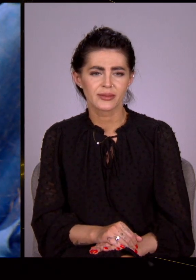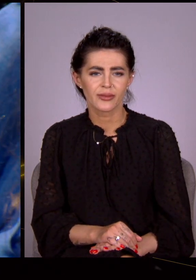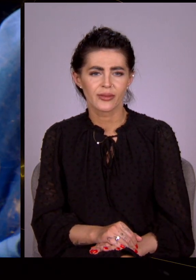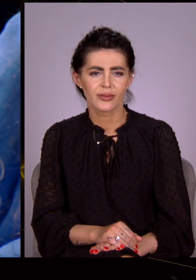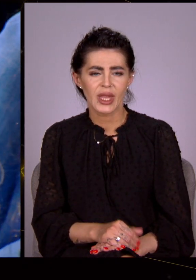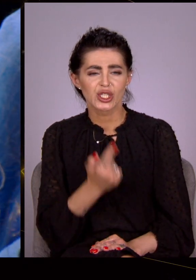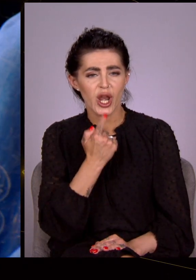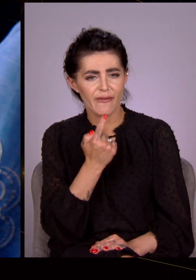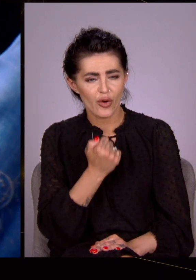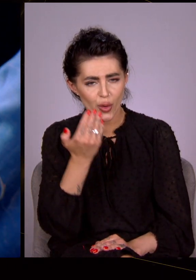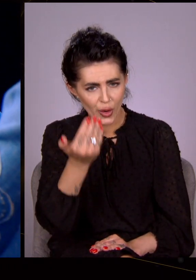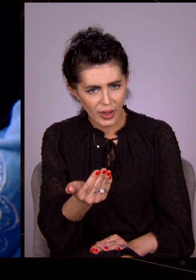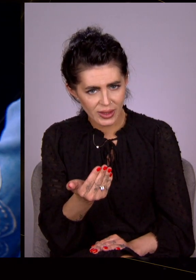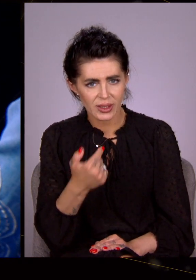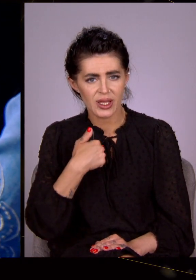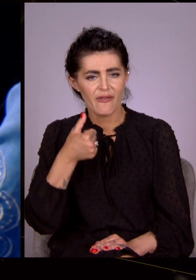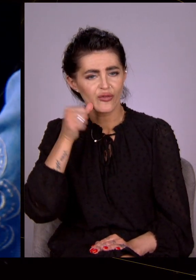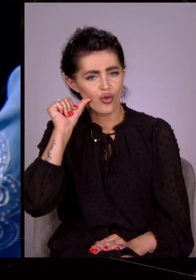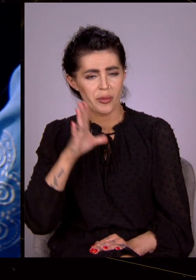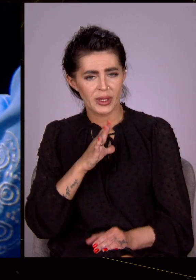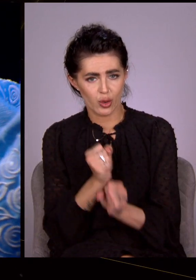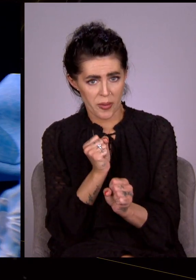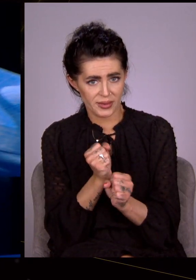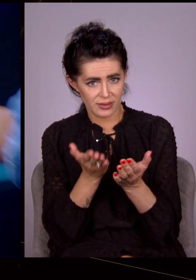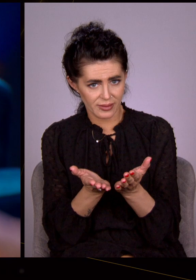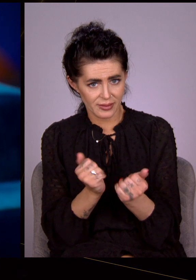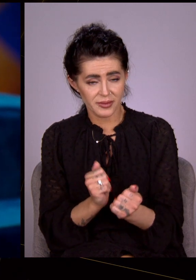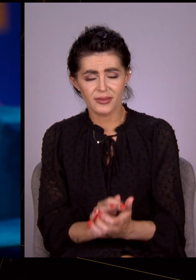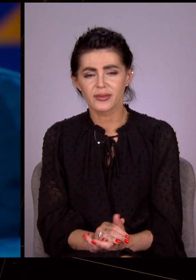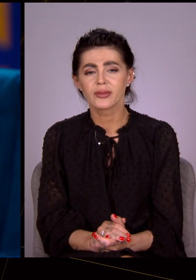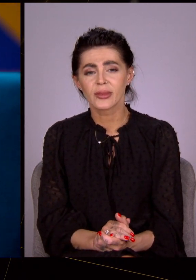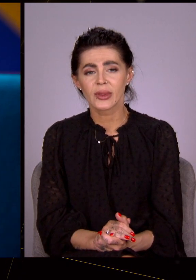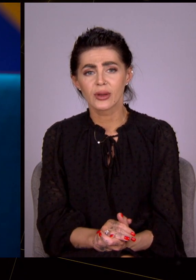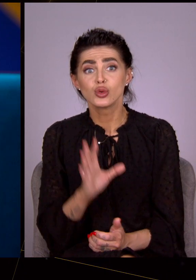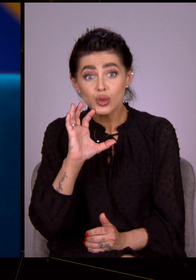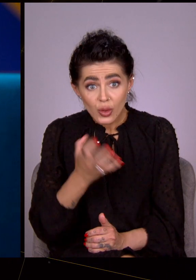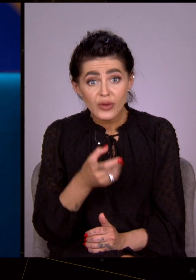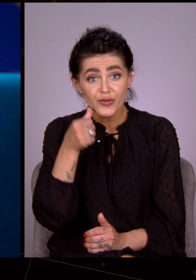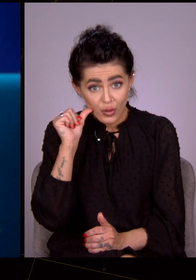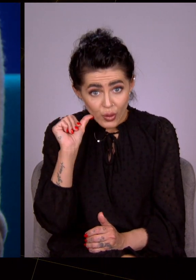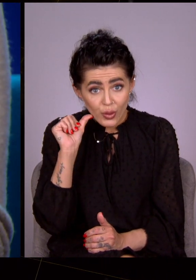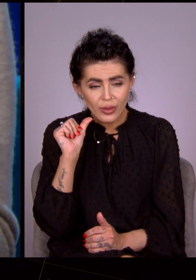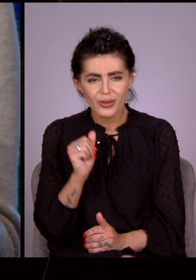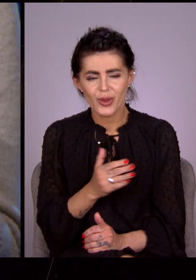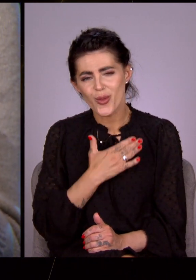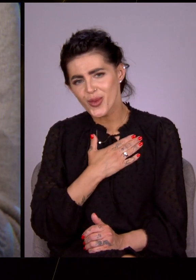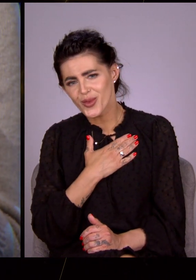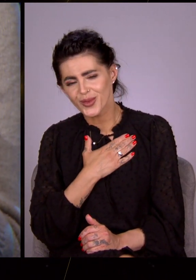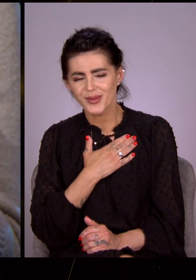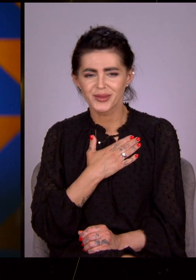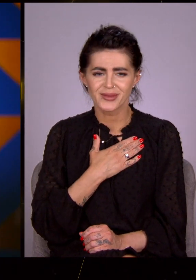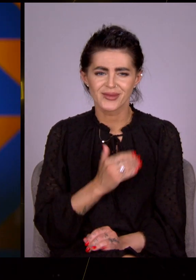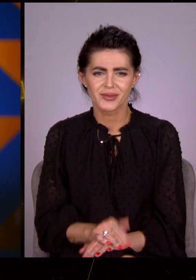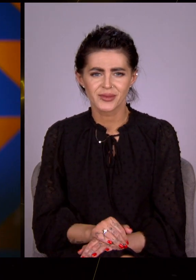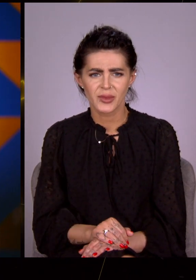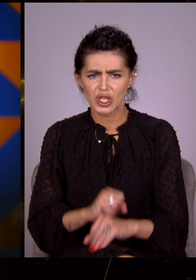червоний, красивий, я вчора його робила. Вчора робила? Серйозно? Божечки! І швидко